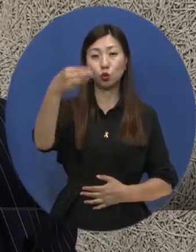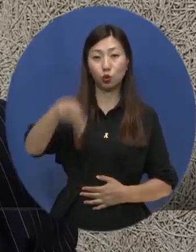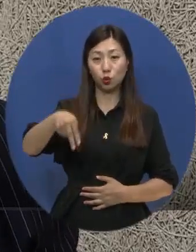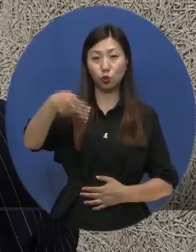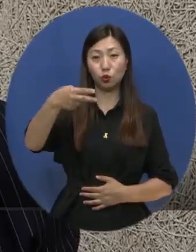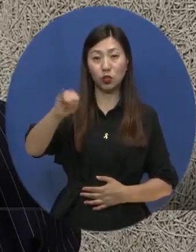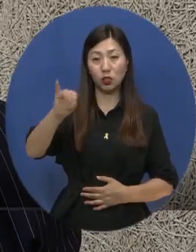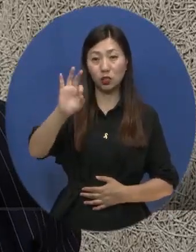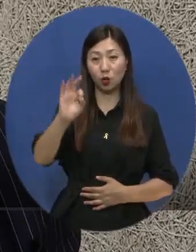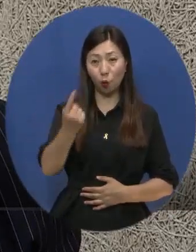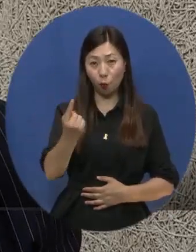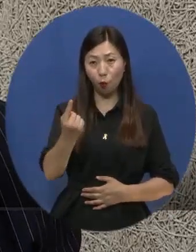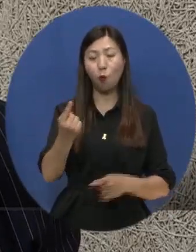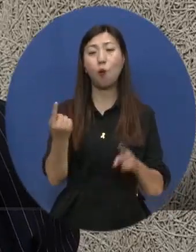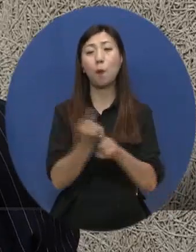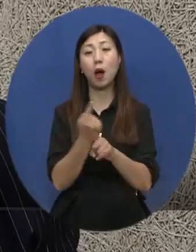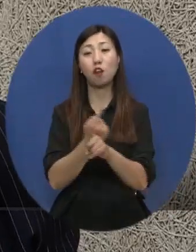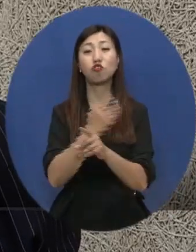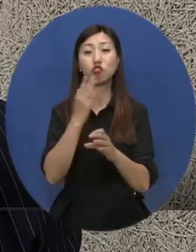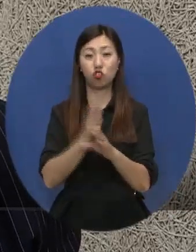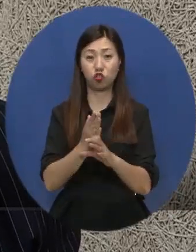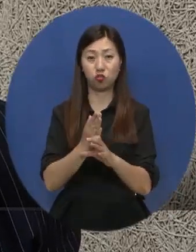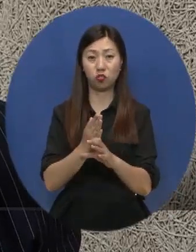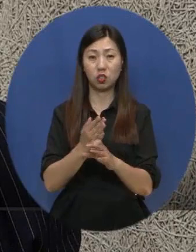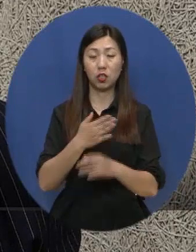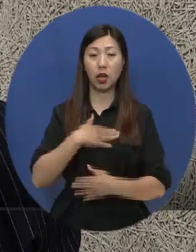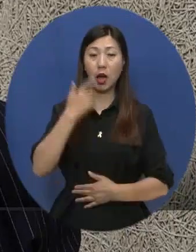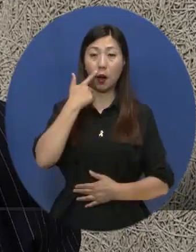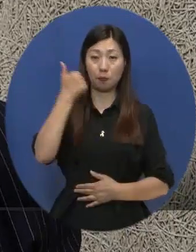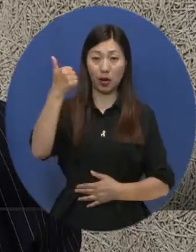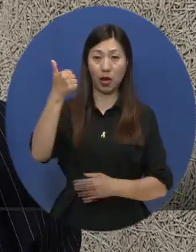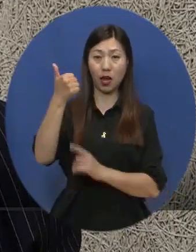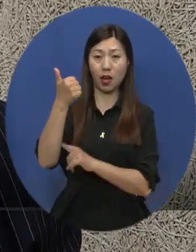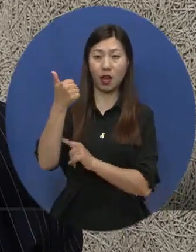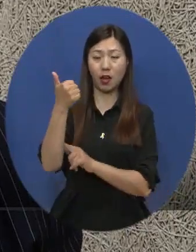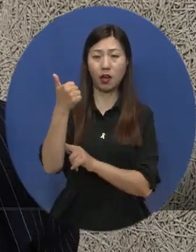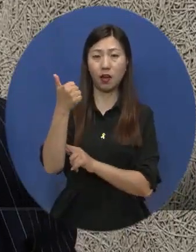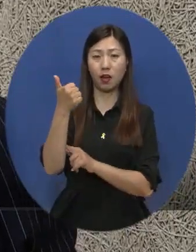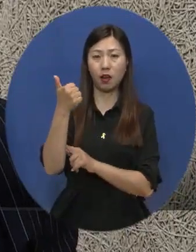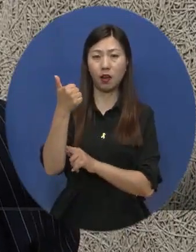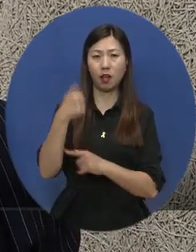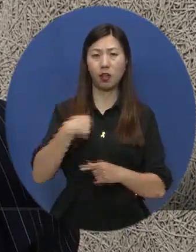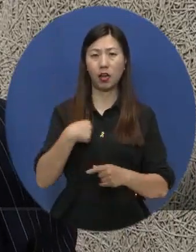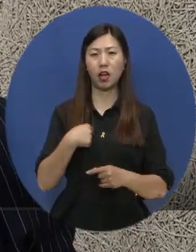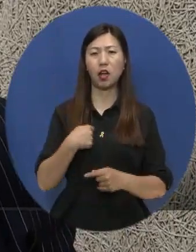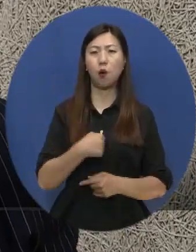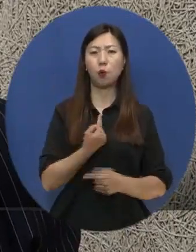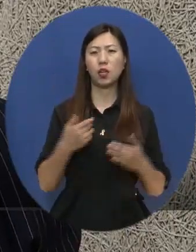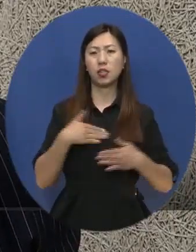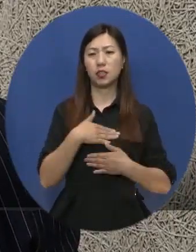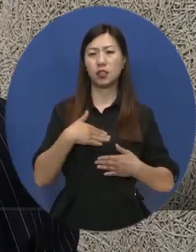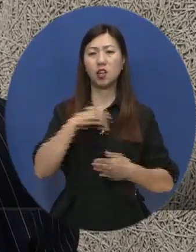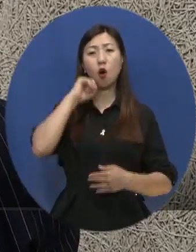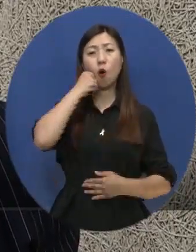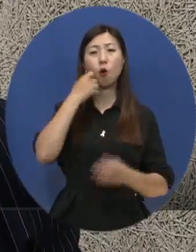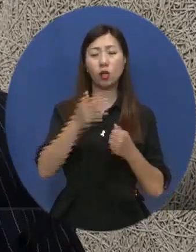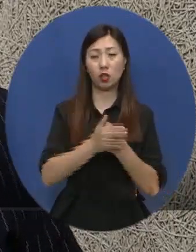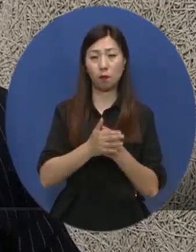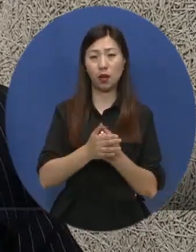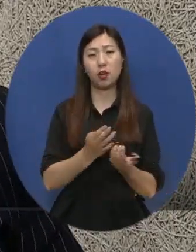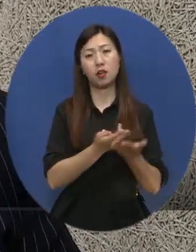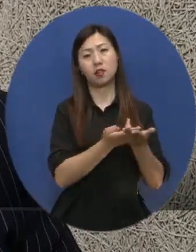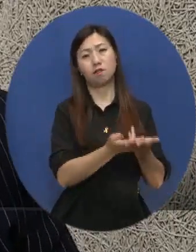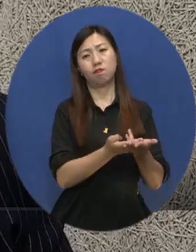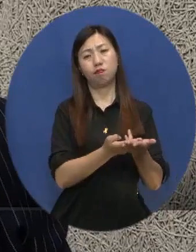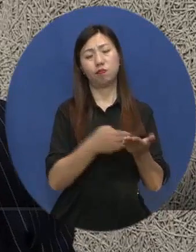또 아버지가 제가 이제 씻기가 어려우니까 침대에서 목욕 침대로 바로